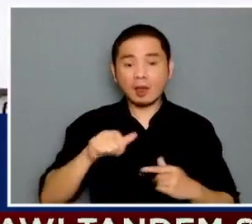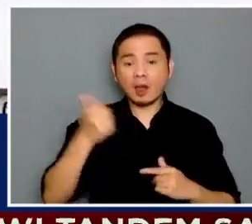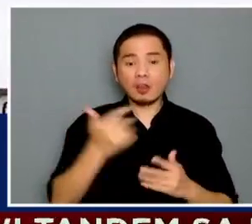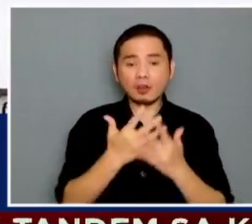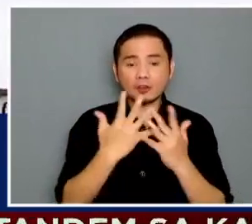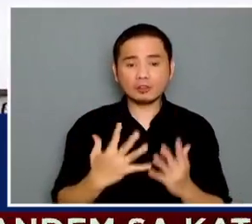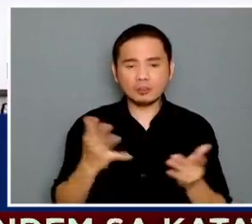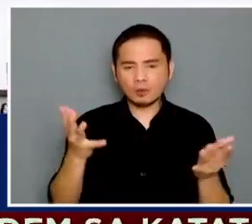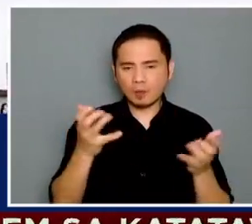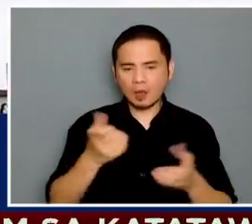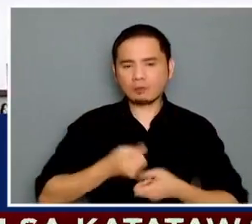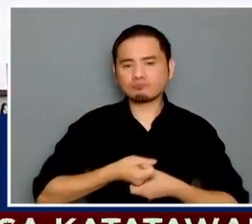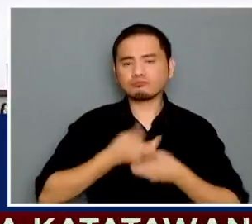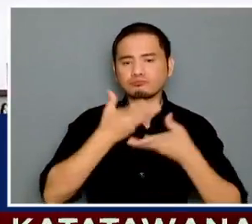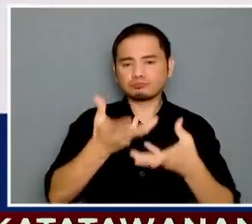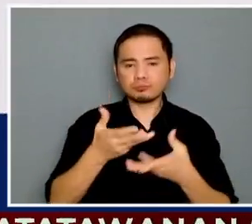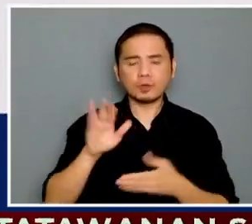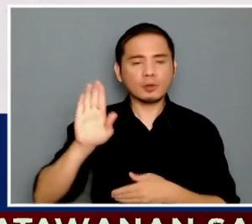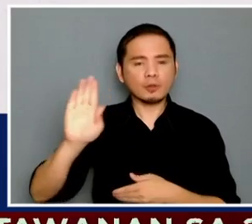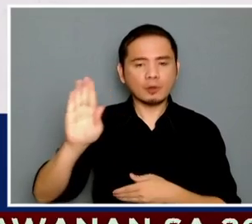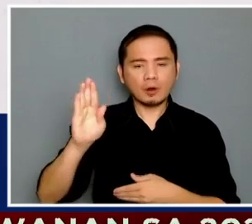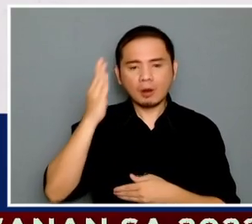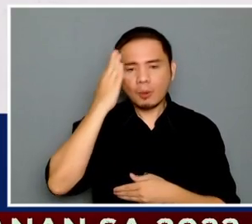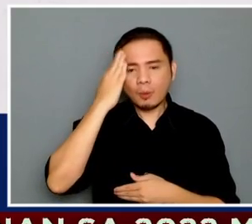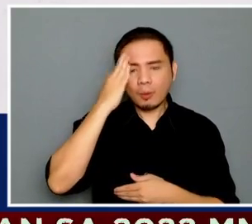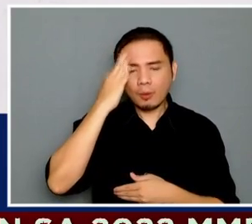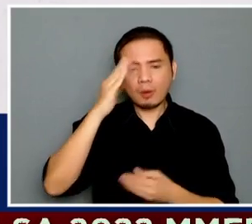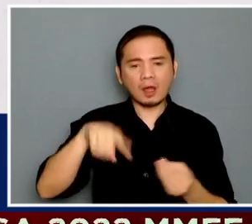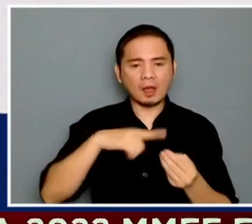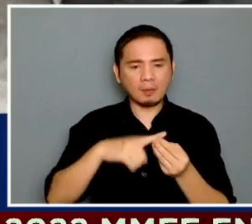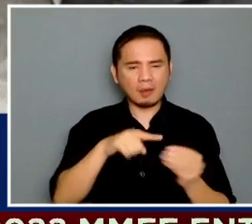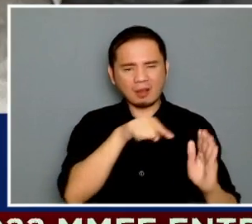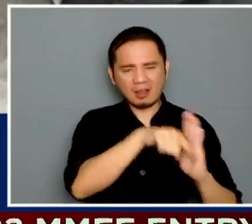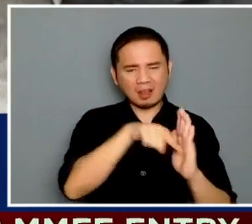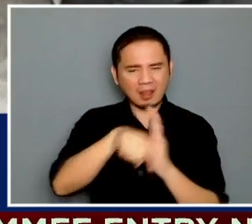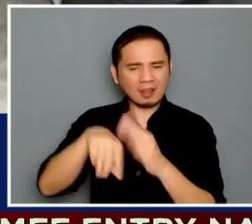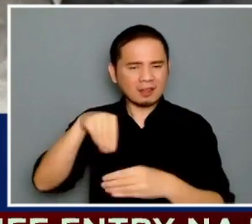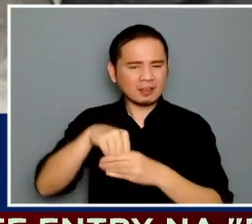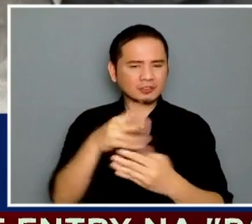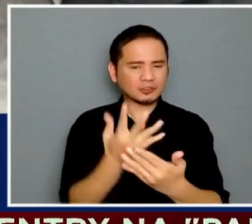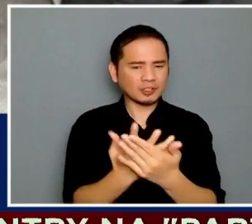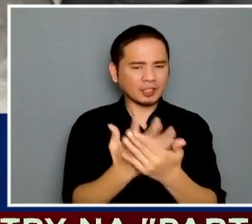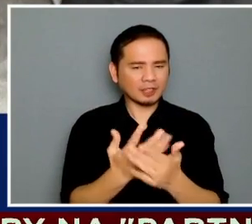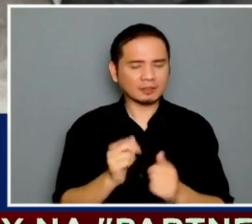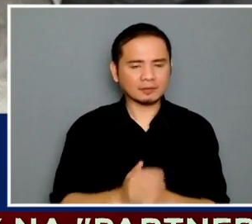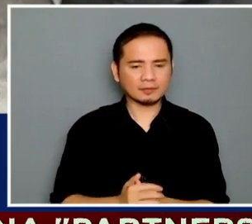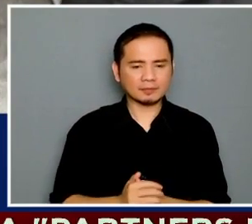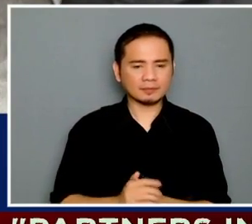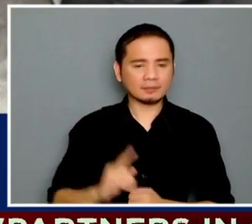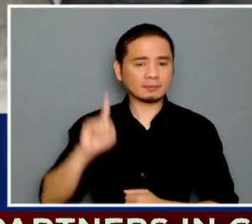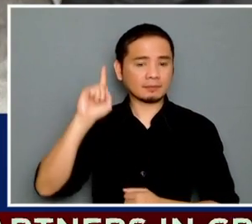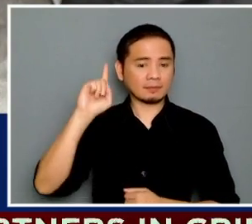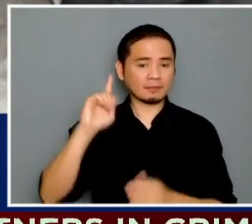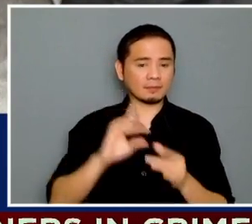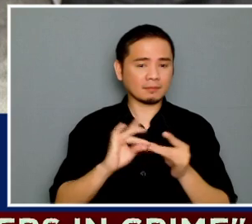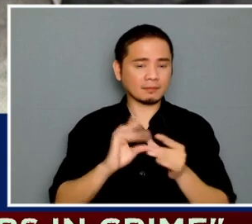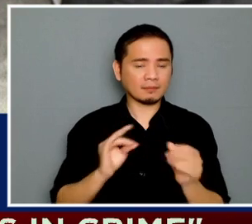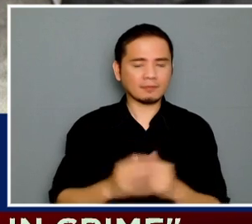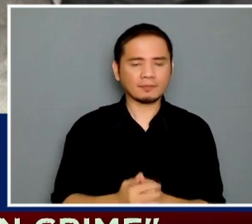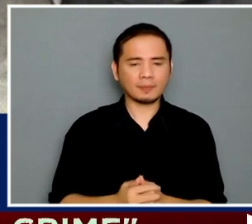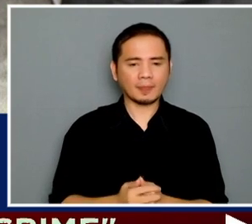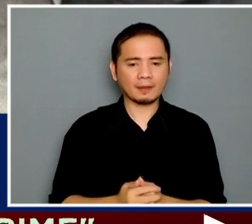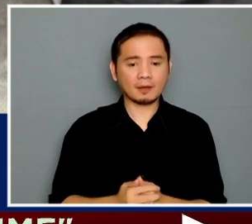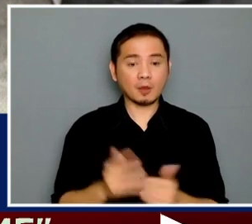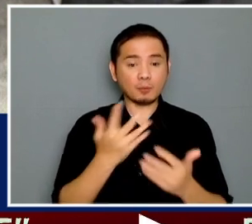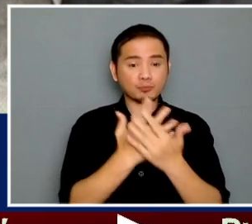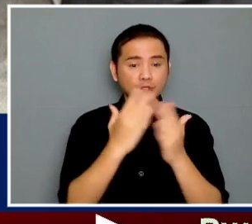ng kanilang nalalaman tungkol sa mga questionableng pagkamatay sa kulungan. Gusto na nila magsalita dahil yung mga nangyaring